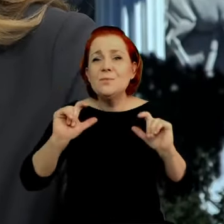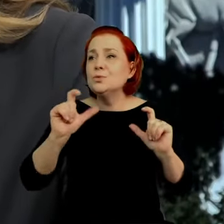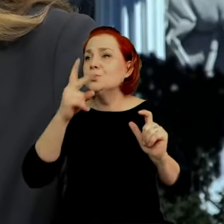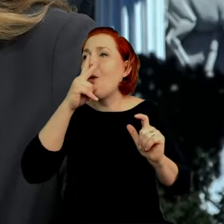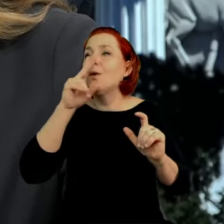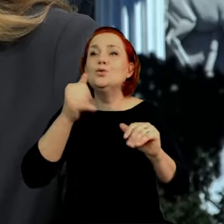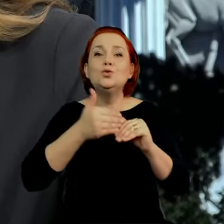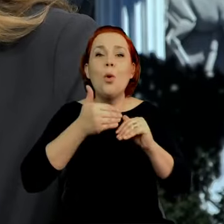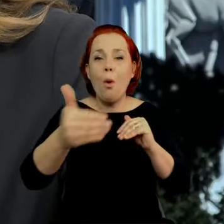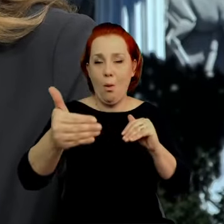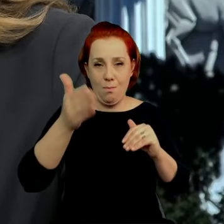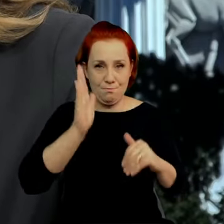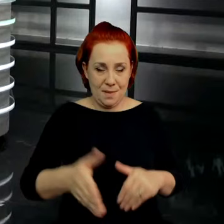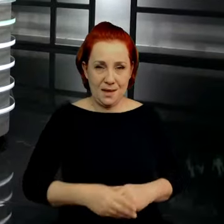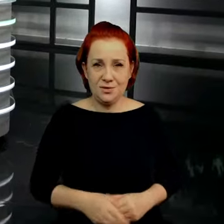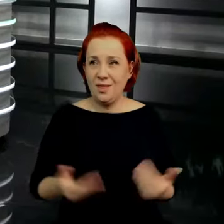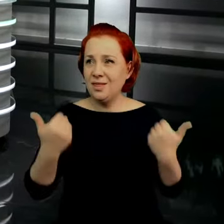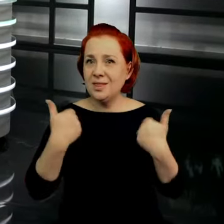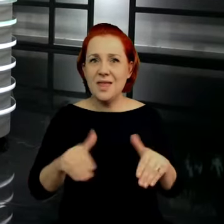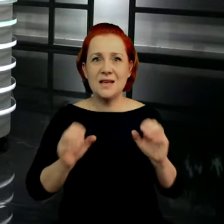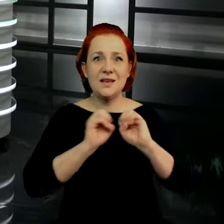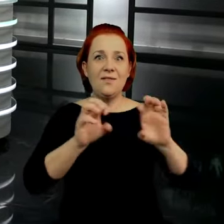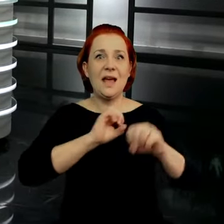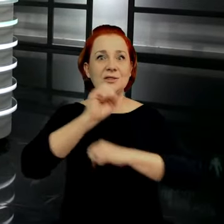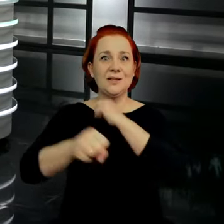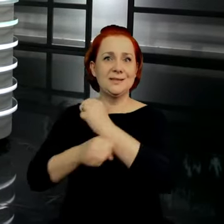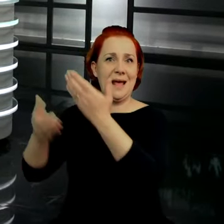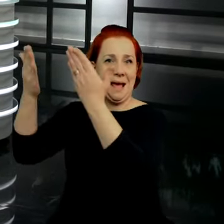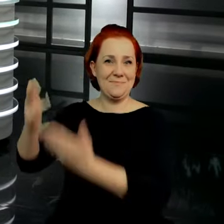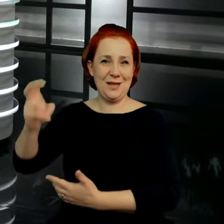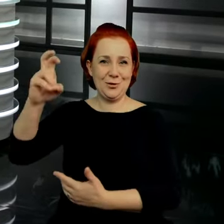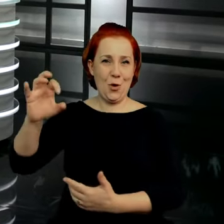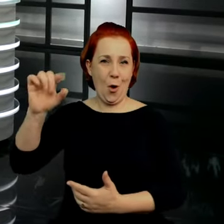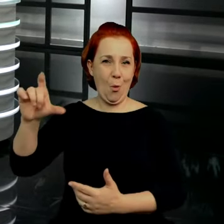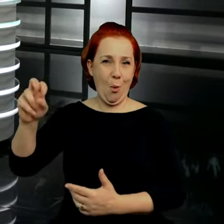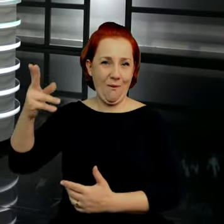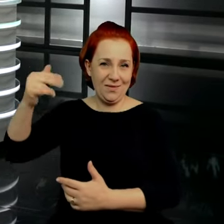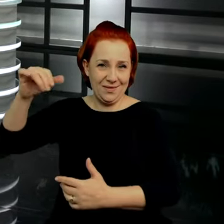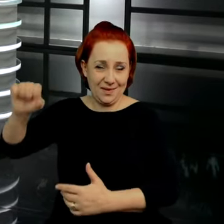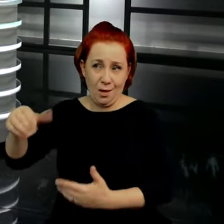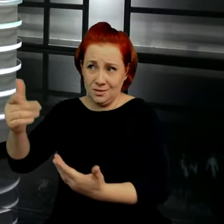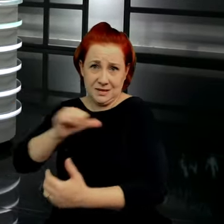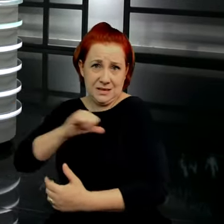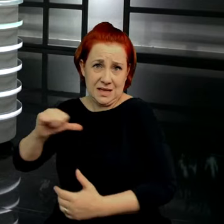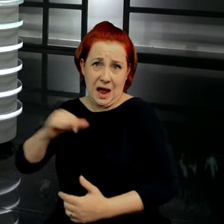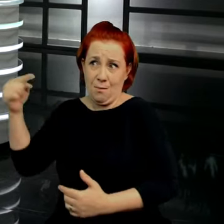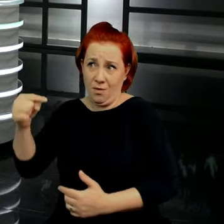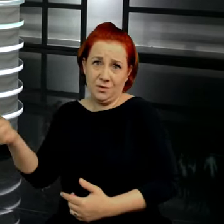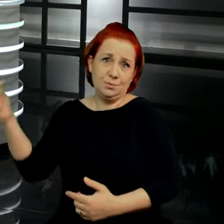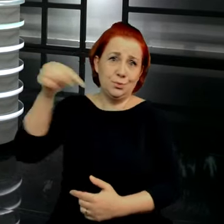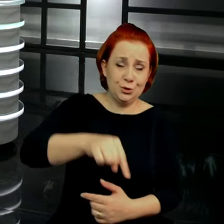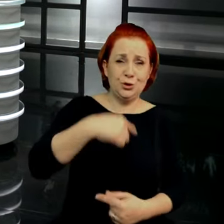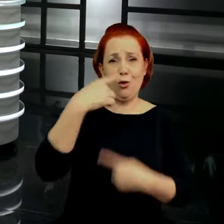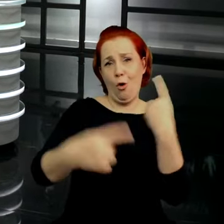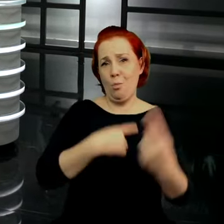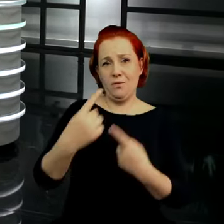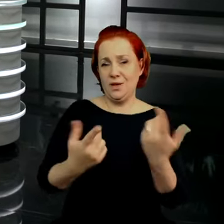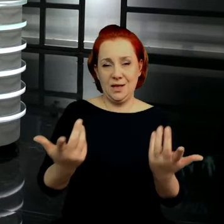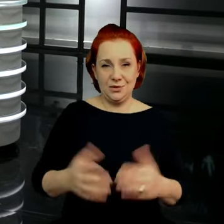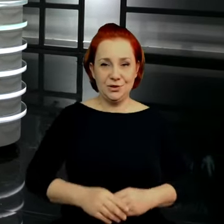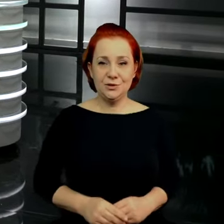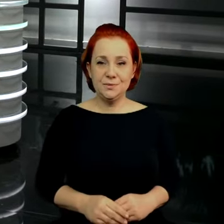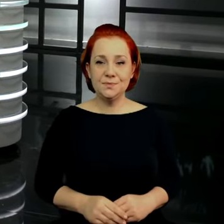chciałabym się tutaj tłumaczyć za Szymona Hołownię. No, myślę, że on sam powinien przyjść i powiedzieć parę słów na ten temat. Ale czy to